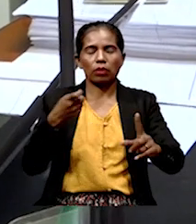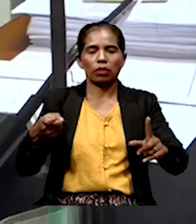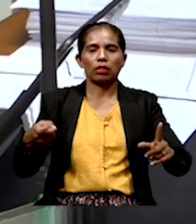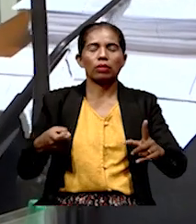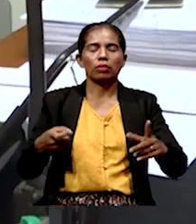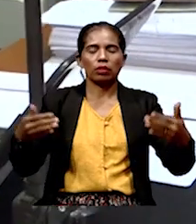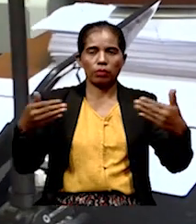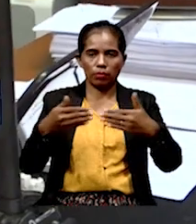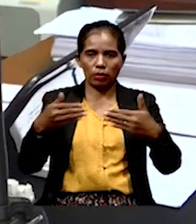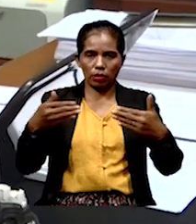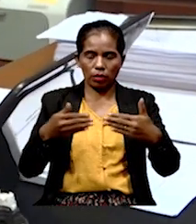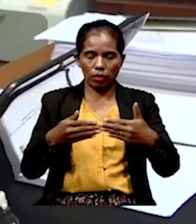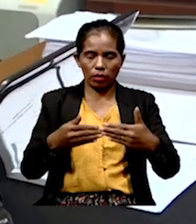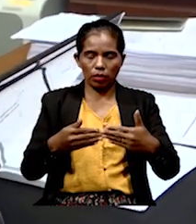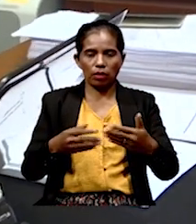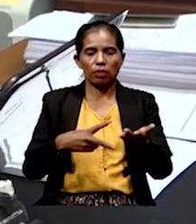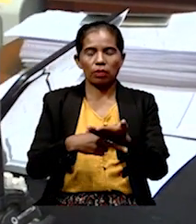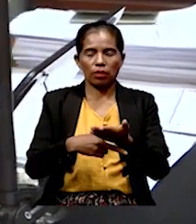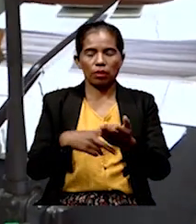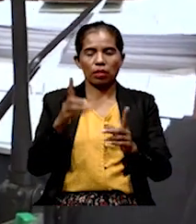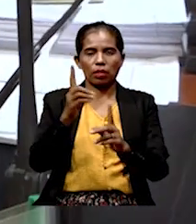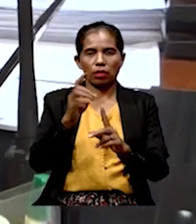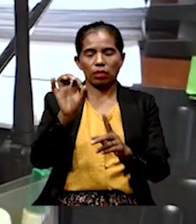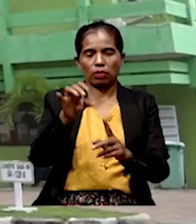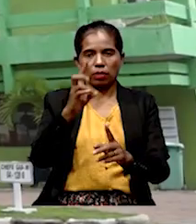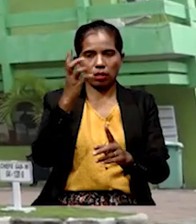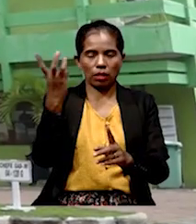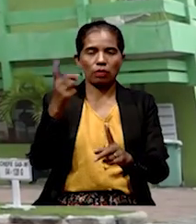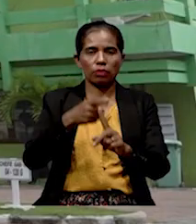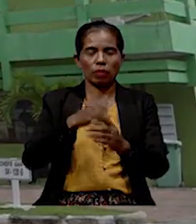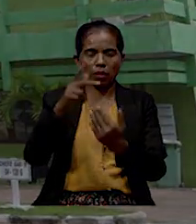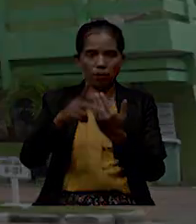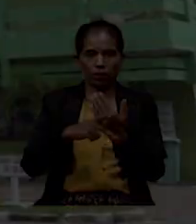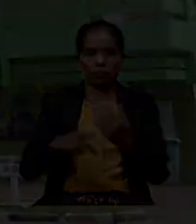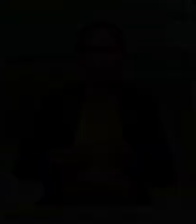motain ho pasaporte i helorong san residen fulan abril ne Napoleon Xavier Justinian Nano in Yemen.